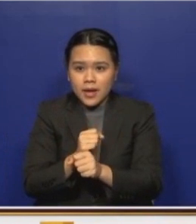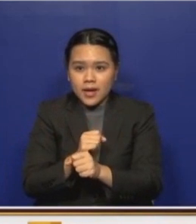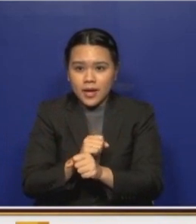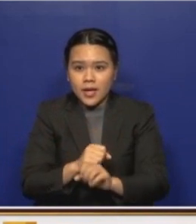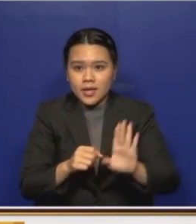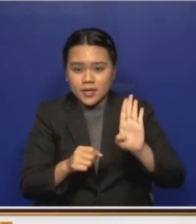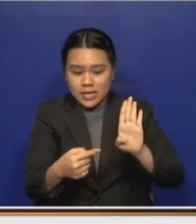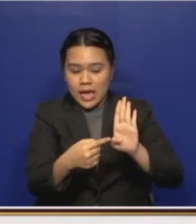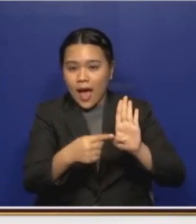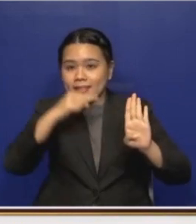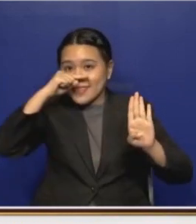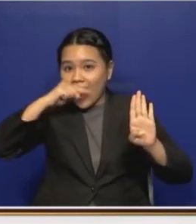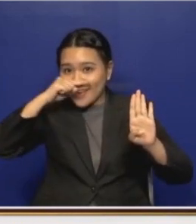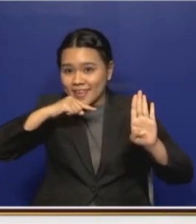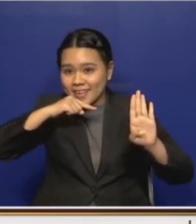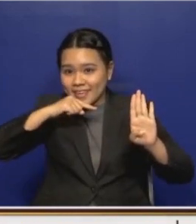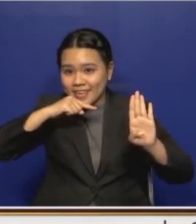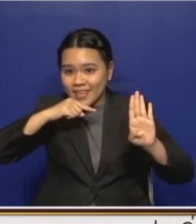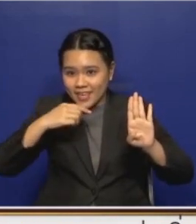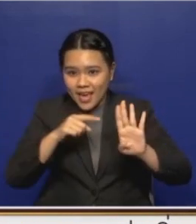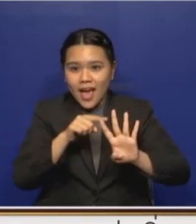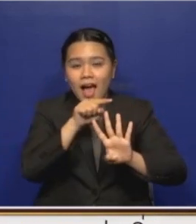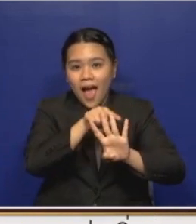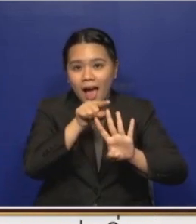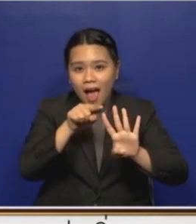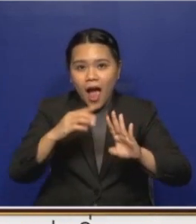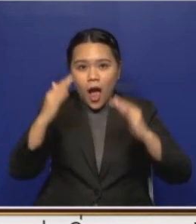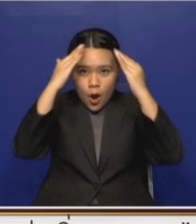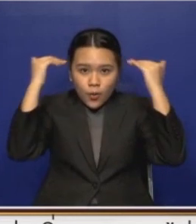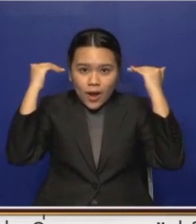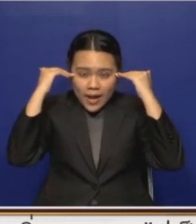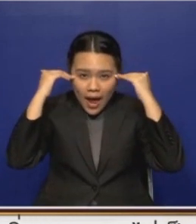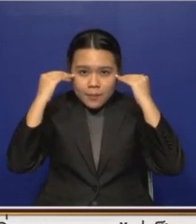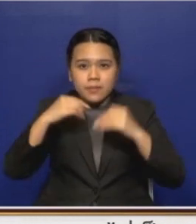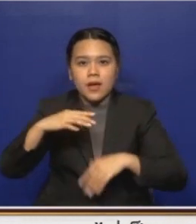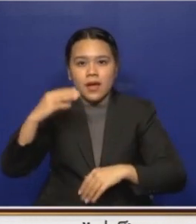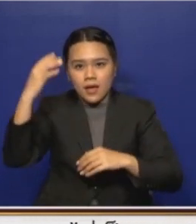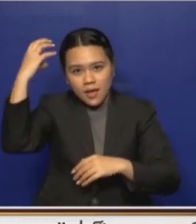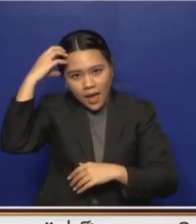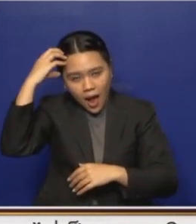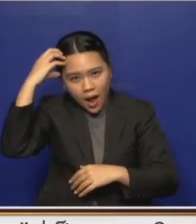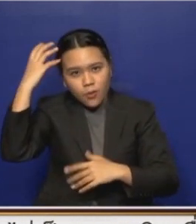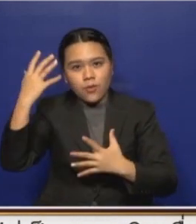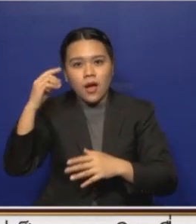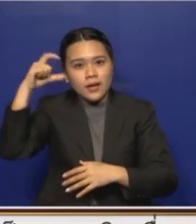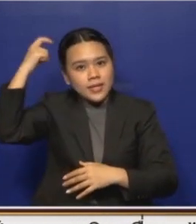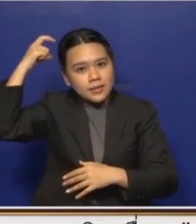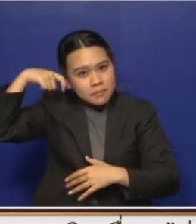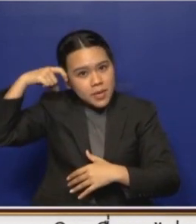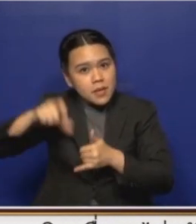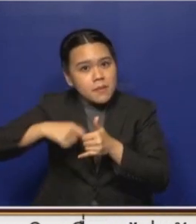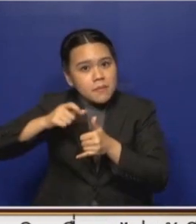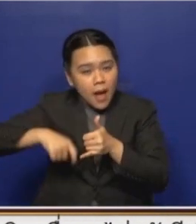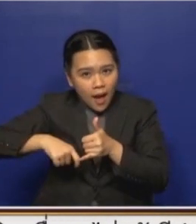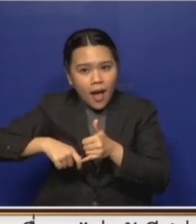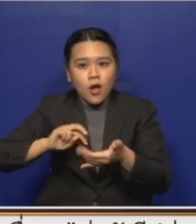ใจฮะไม่มีใครค้าขายกับเขาเพราะว่าถือว่าเขาเป็นคอมมิวนิสต์นะฮะแล้วมันก็แบ่งโลกเสรีโล